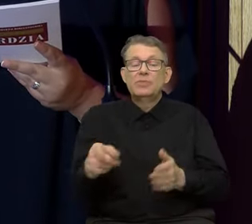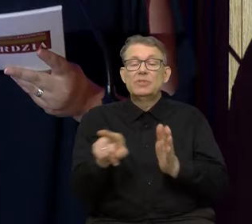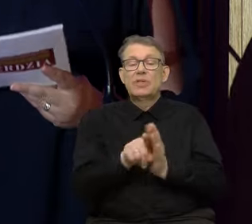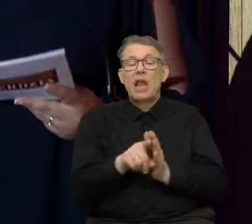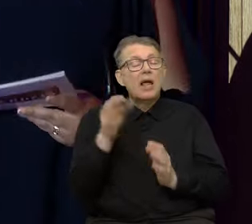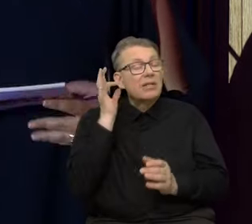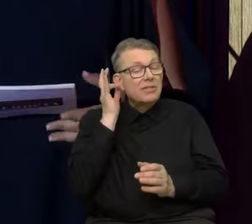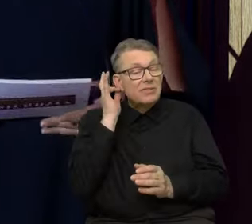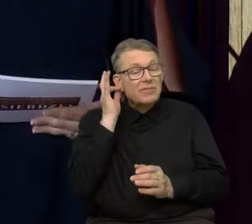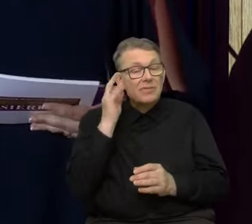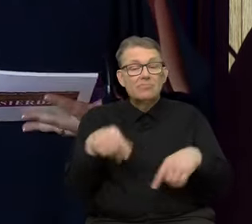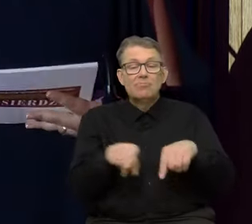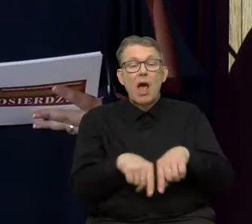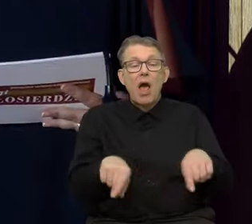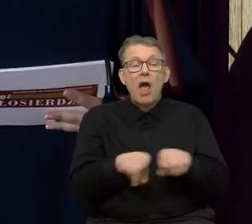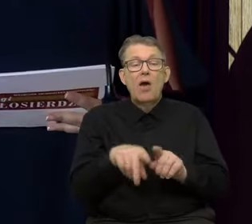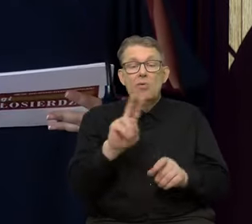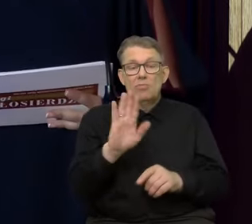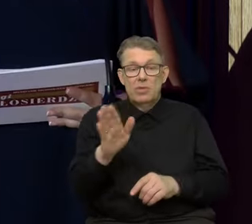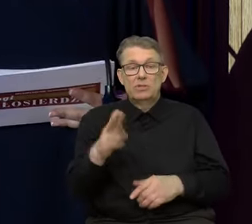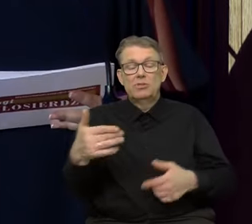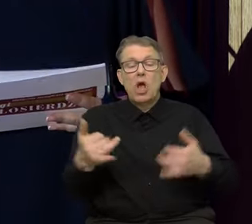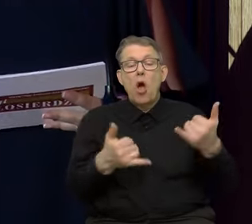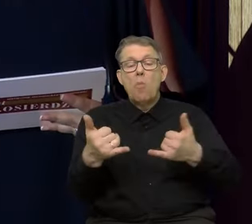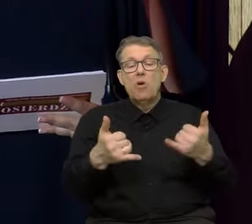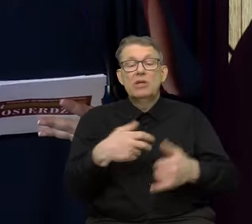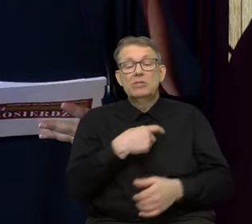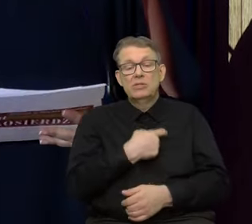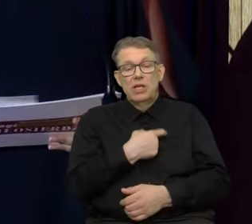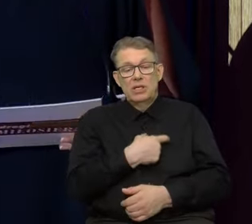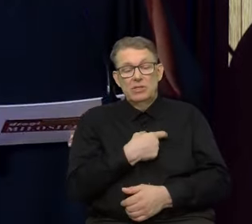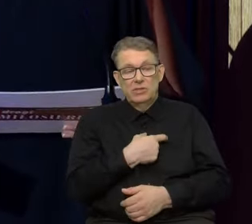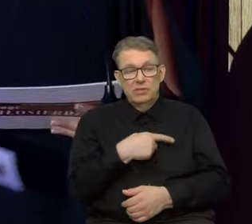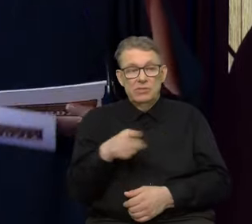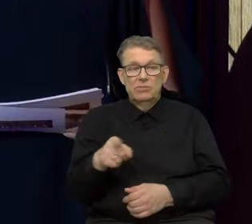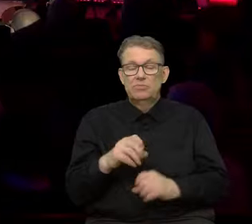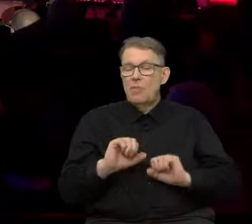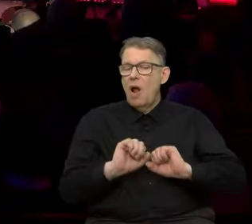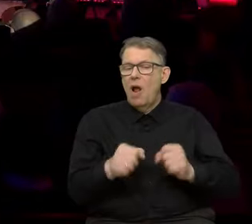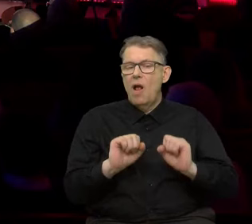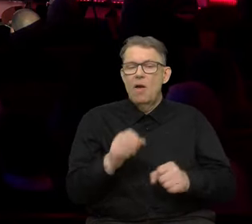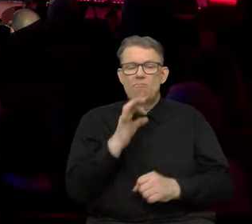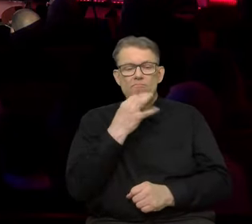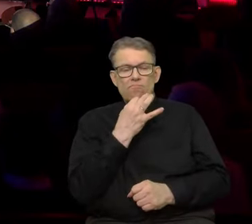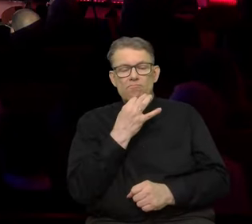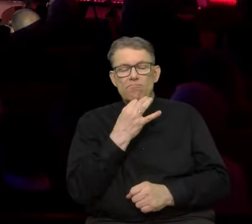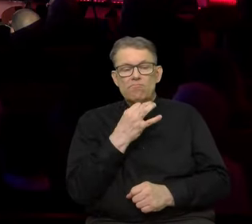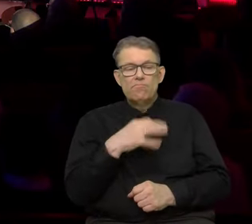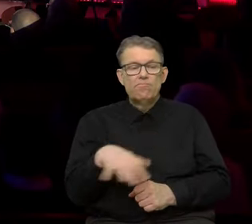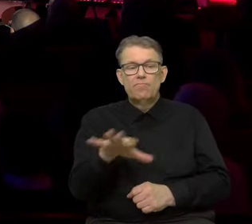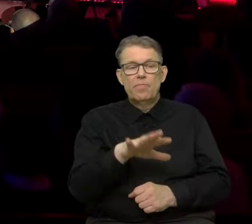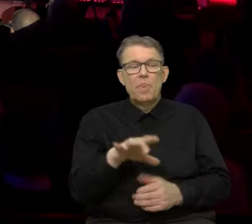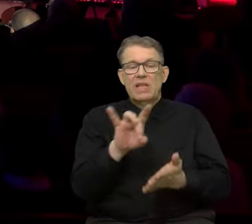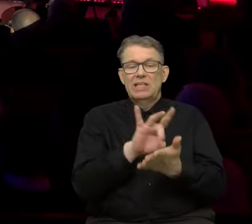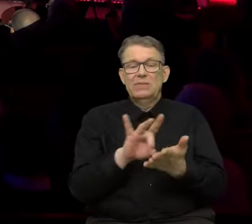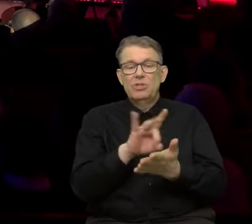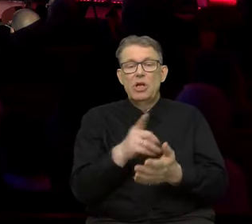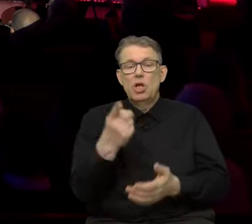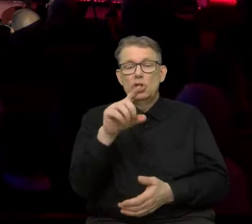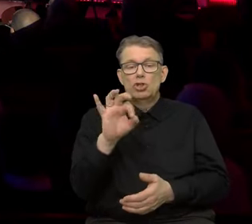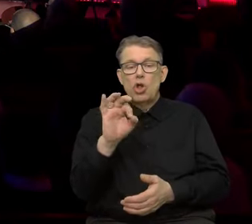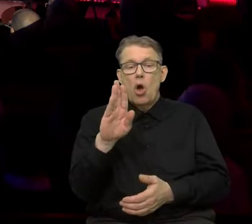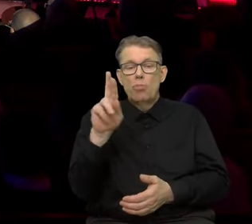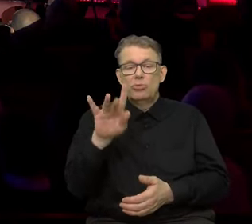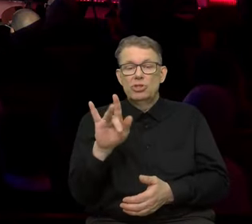parafii, która ma mieć operację na sercu. Młodzież aktywnie działa na terenie gminy Dobrzyniewo